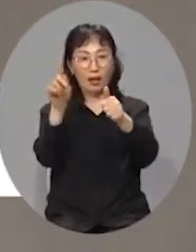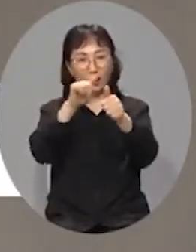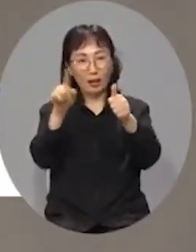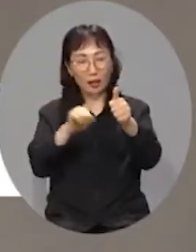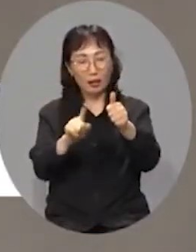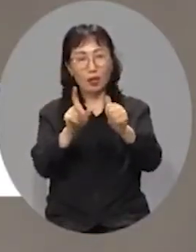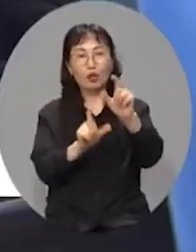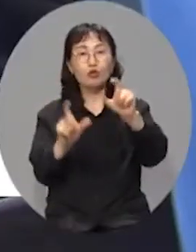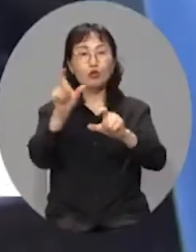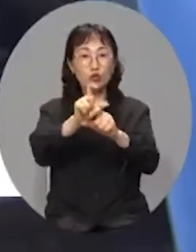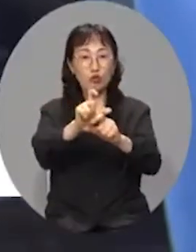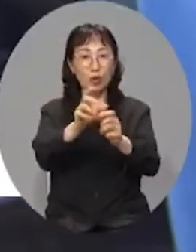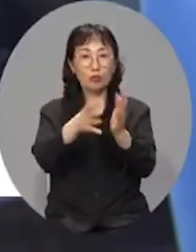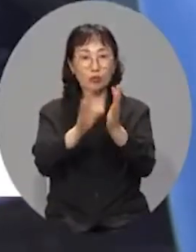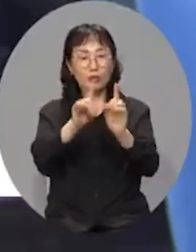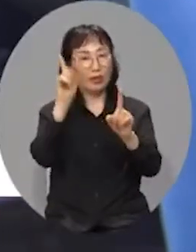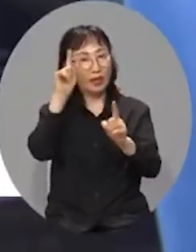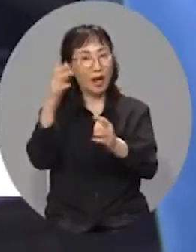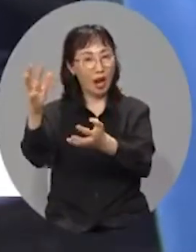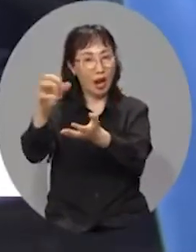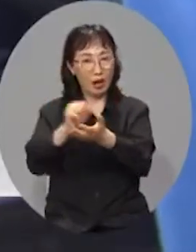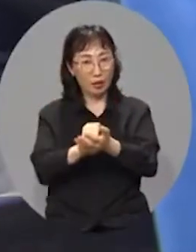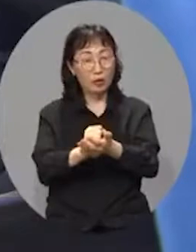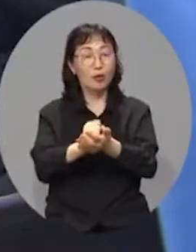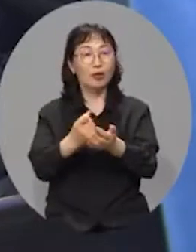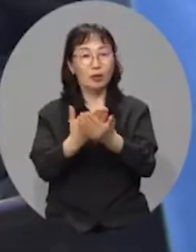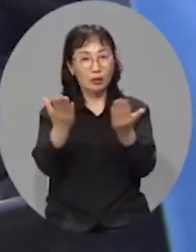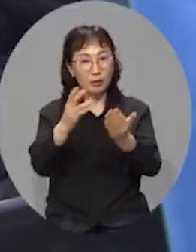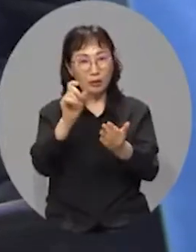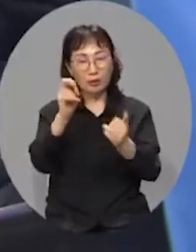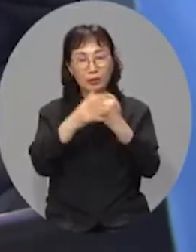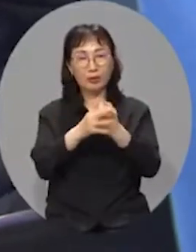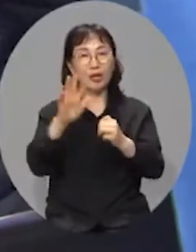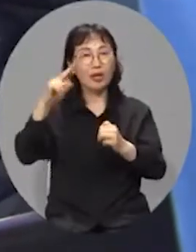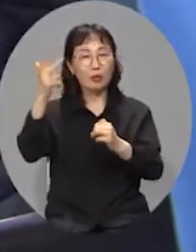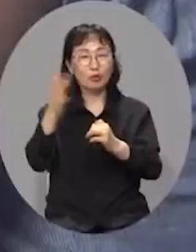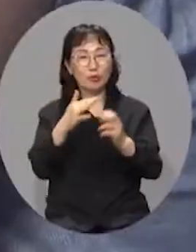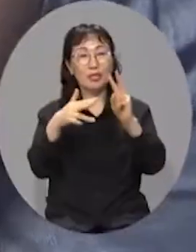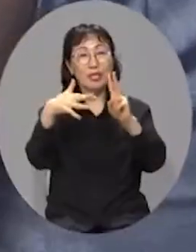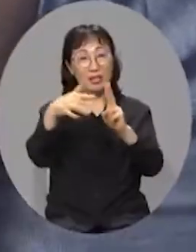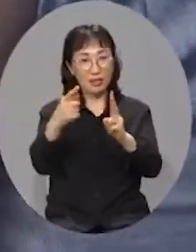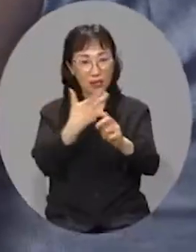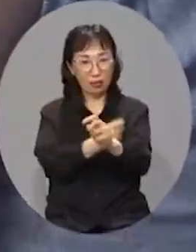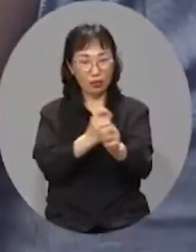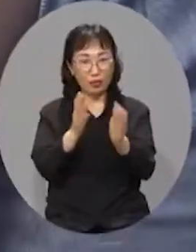물량이 내일 공급될 예정이어서 다음주부터는 2차 접종 이 본격적으로 이루어질 전망입니다